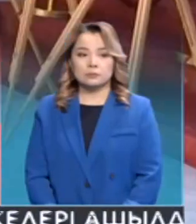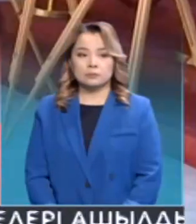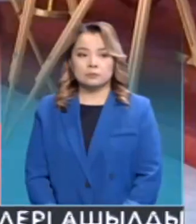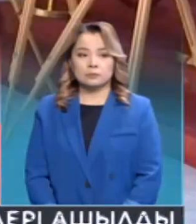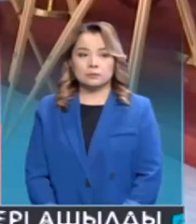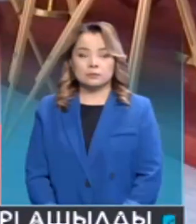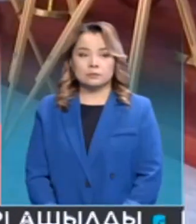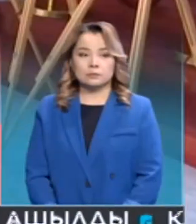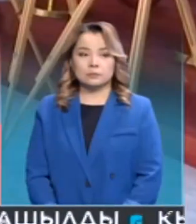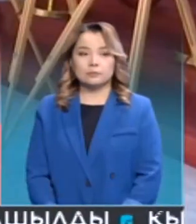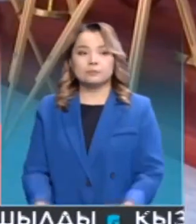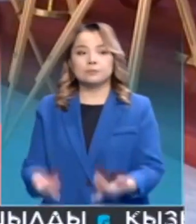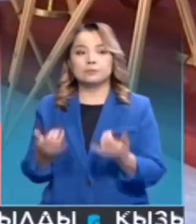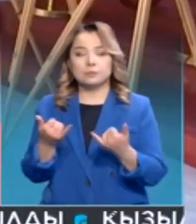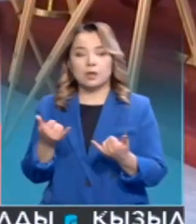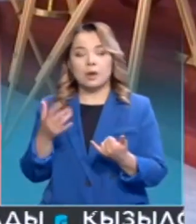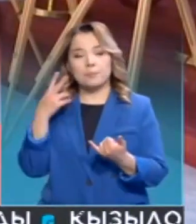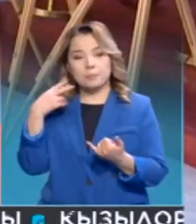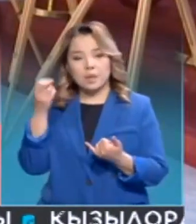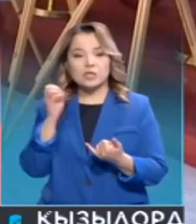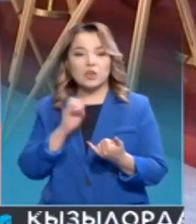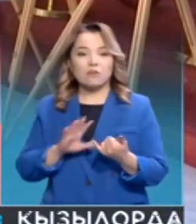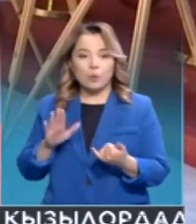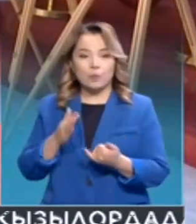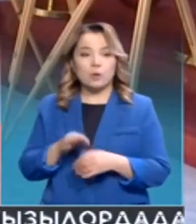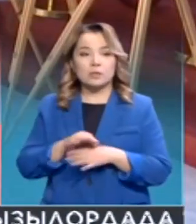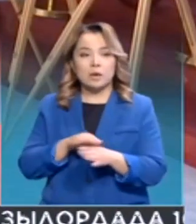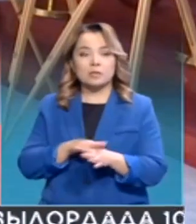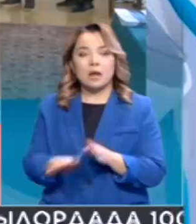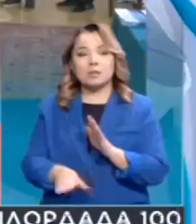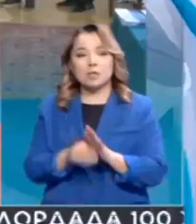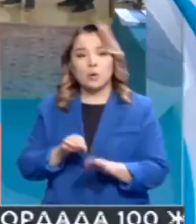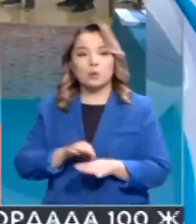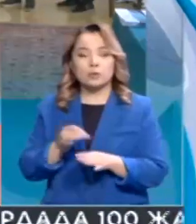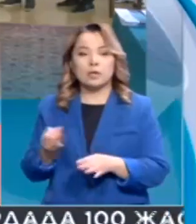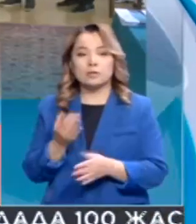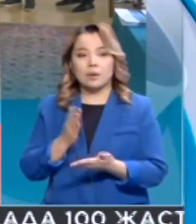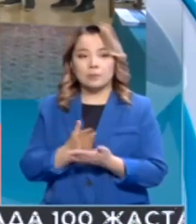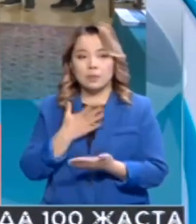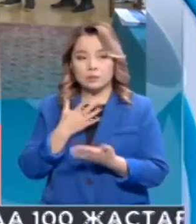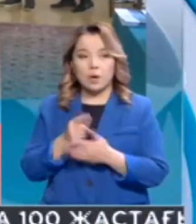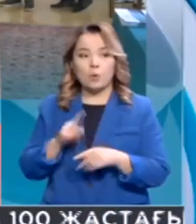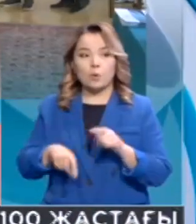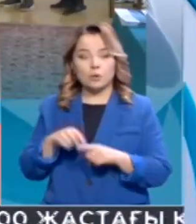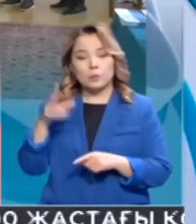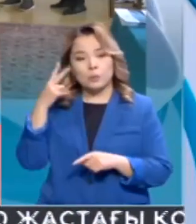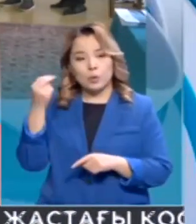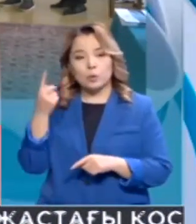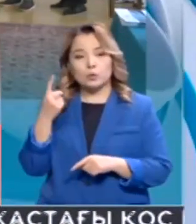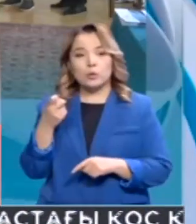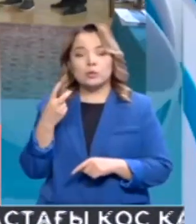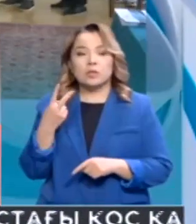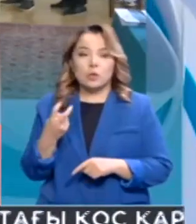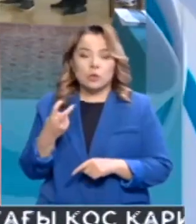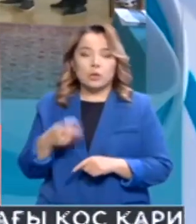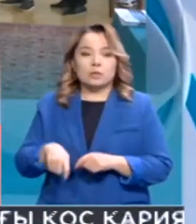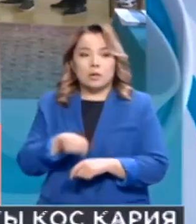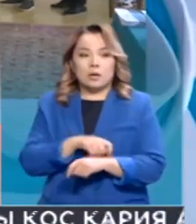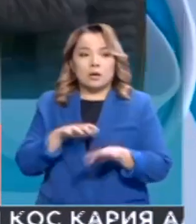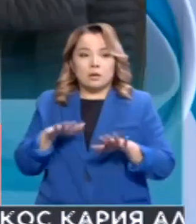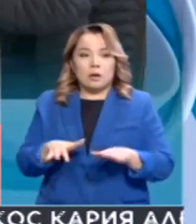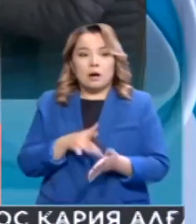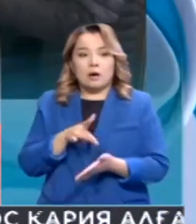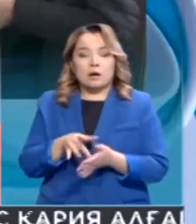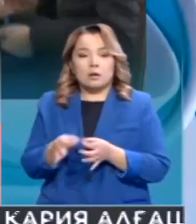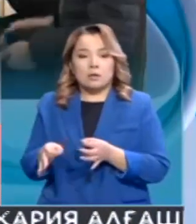Рахмет Айдос. Бельгияда, Еуропада сайлау өте қызу жүріп жатыр. Отандастарымыз Брюссельден 100-200 шақырым жердегі